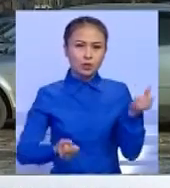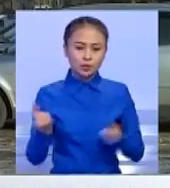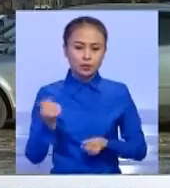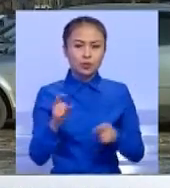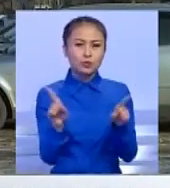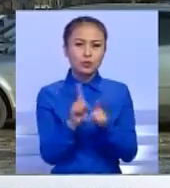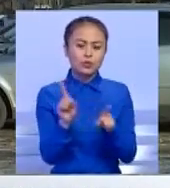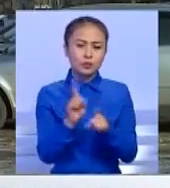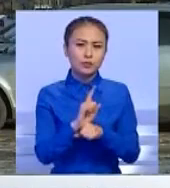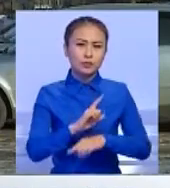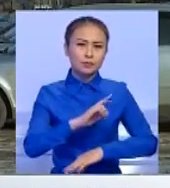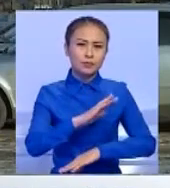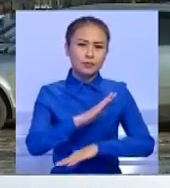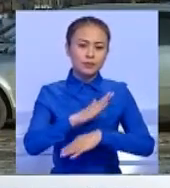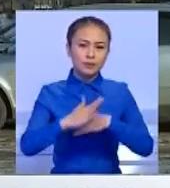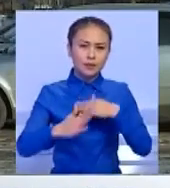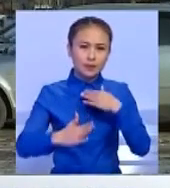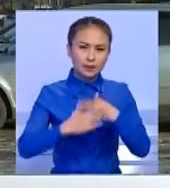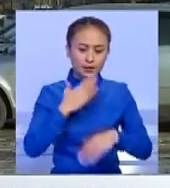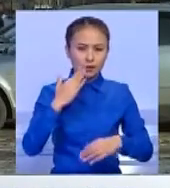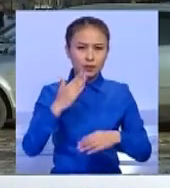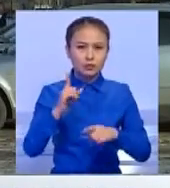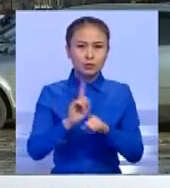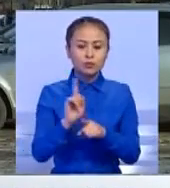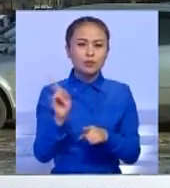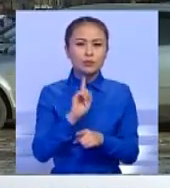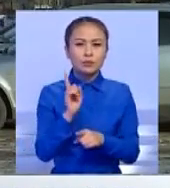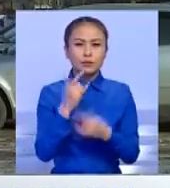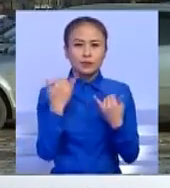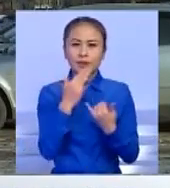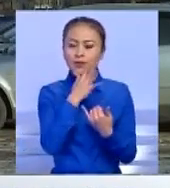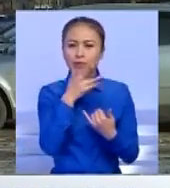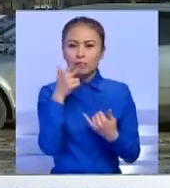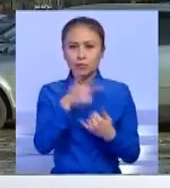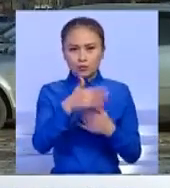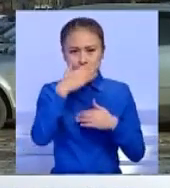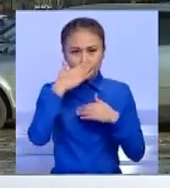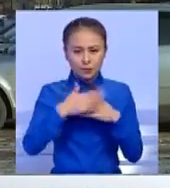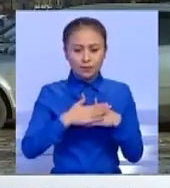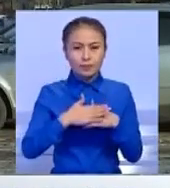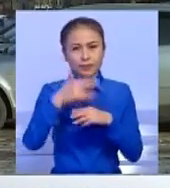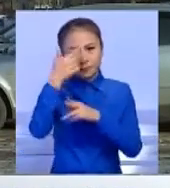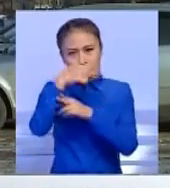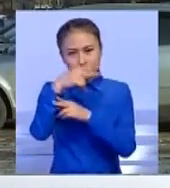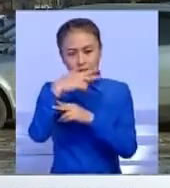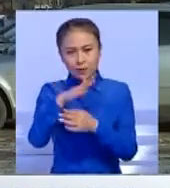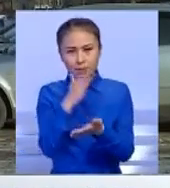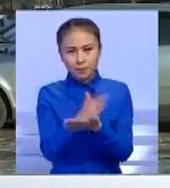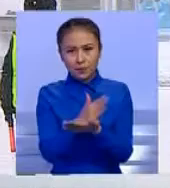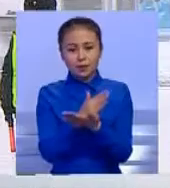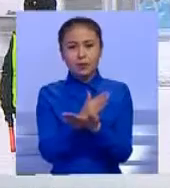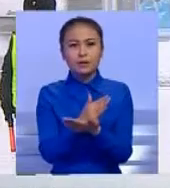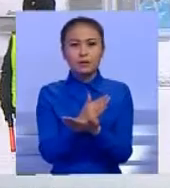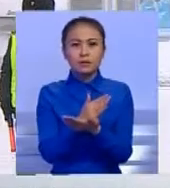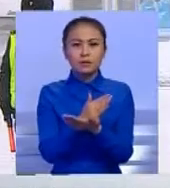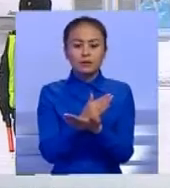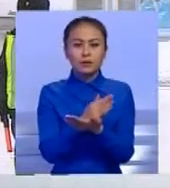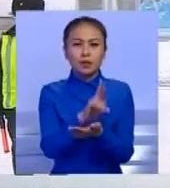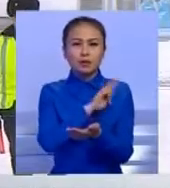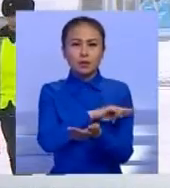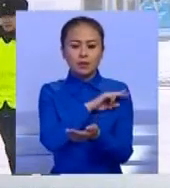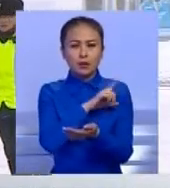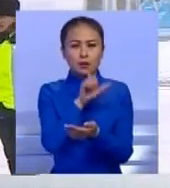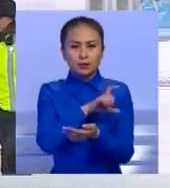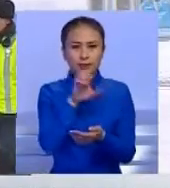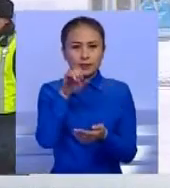жүргізушілерді тәртіпке салады. Өйткені қазіргі таңда 3000-нан астам бейне бақылау бар осы сергектен басқа. Мамандар